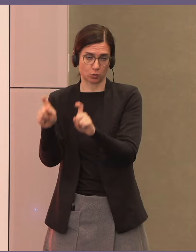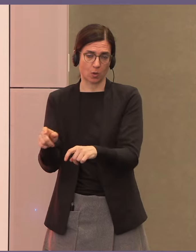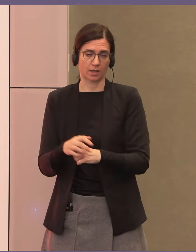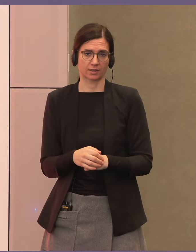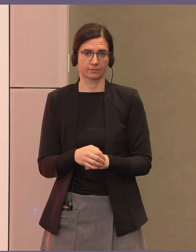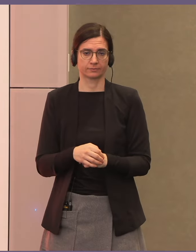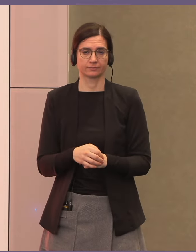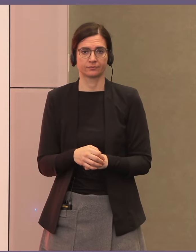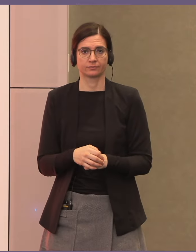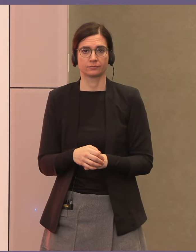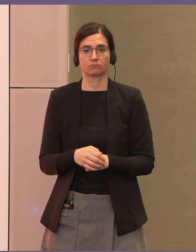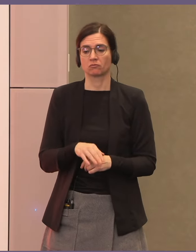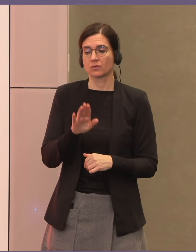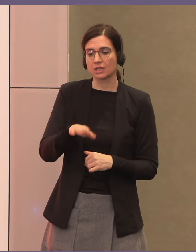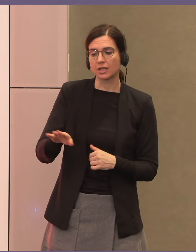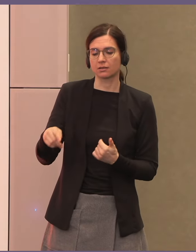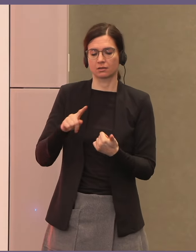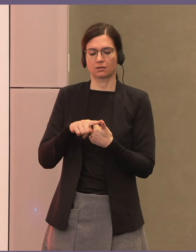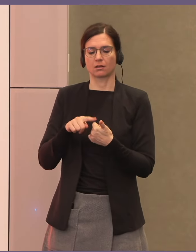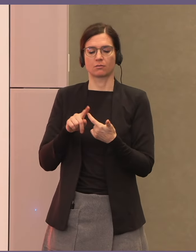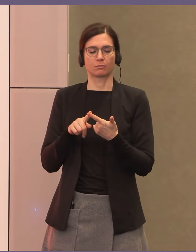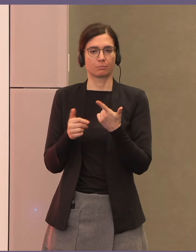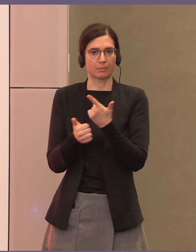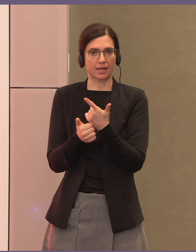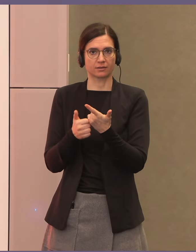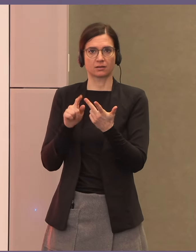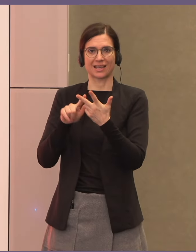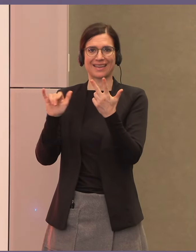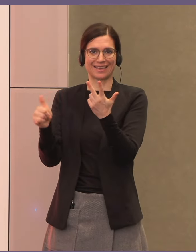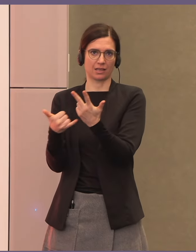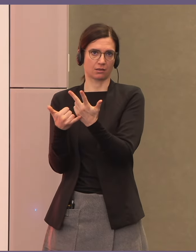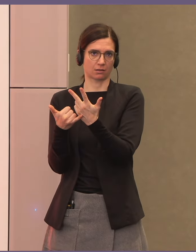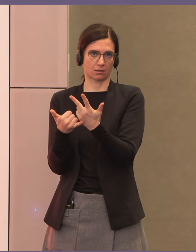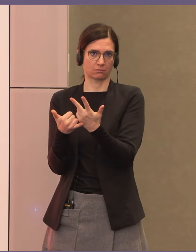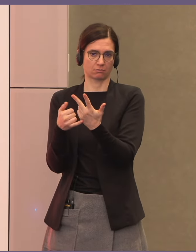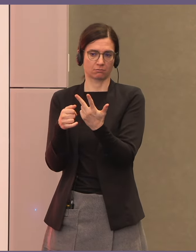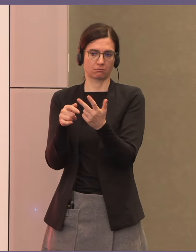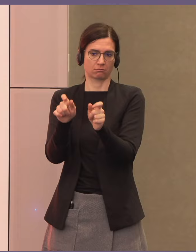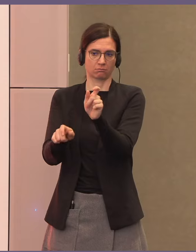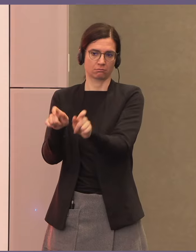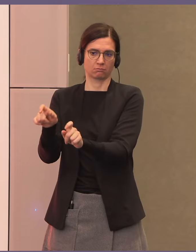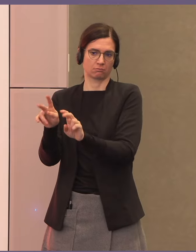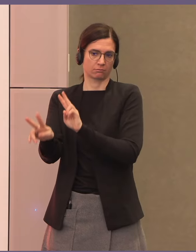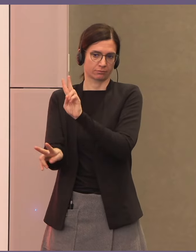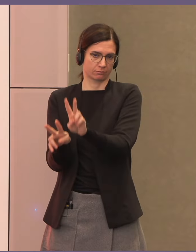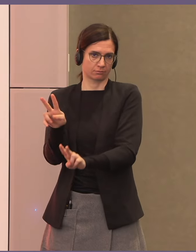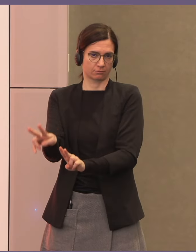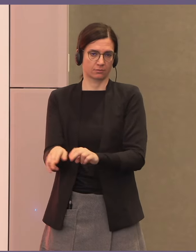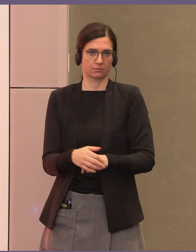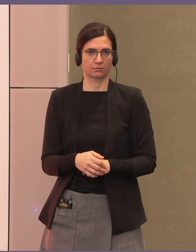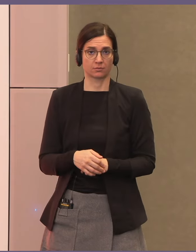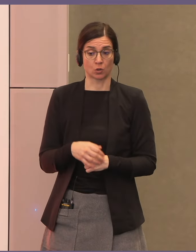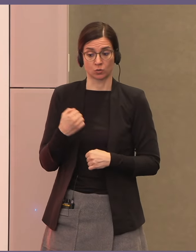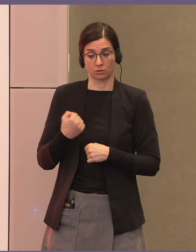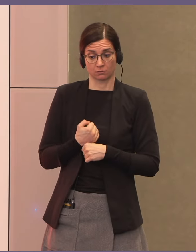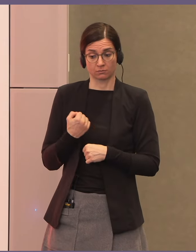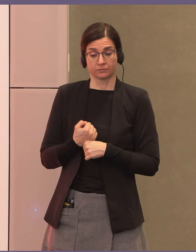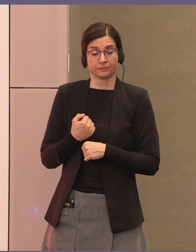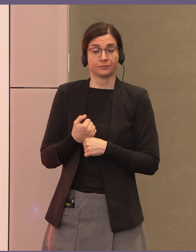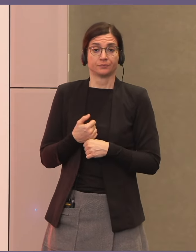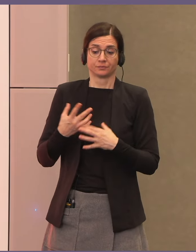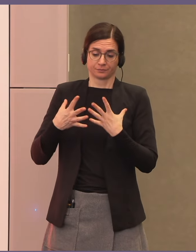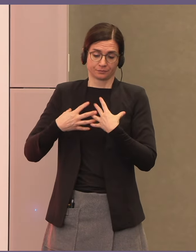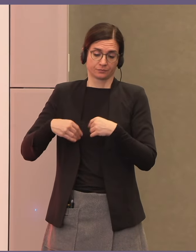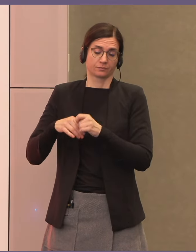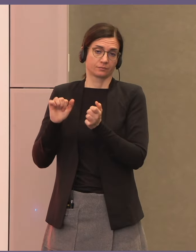Angehörige waren Kinder, PartnerInnen und Elternteile. Sorgearbeit blieb also in der Familie.